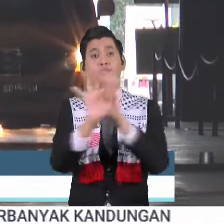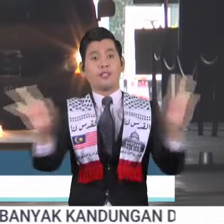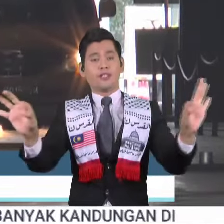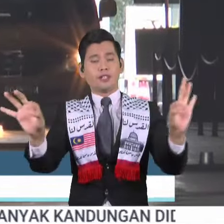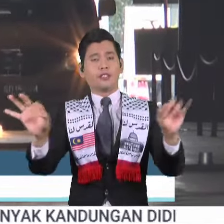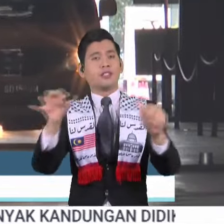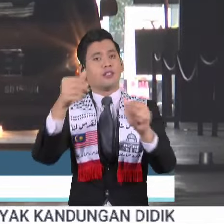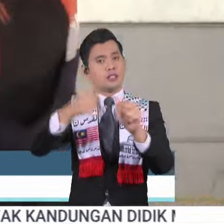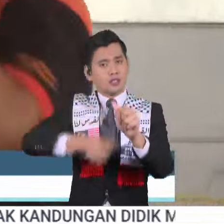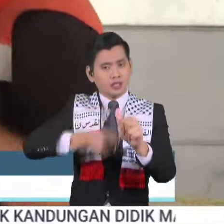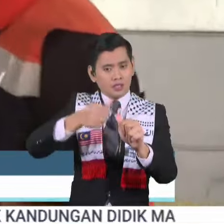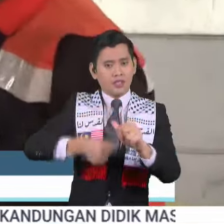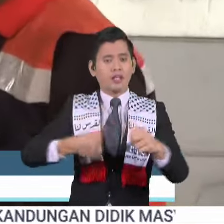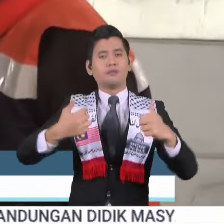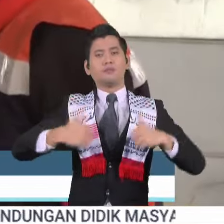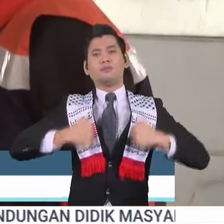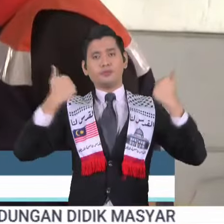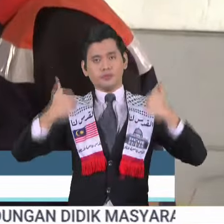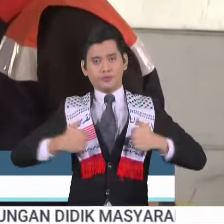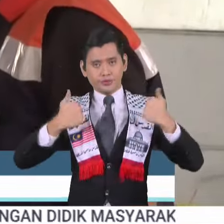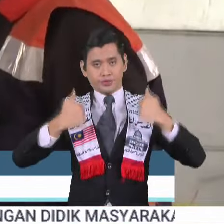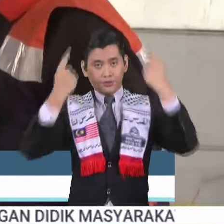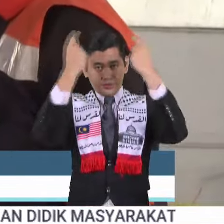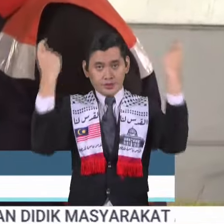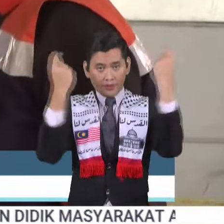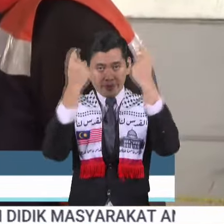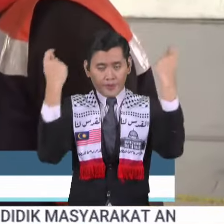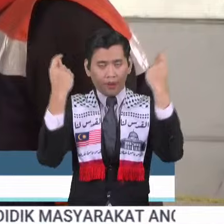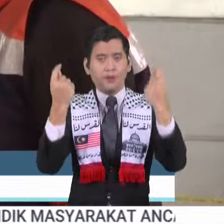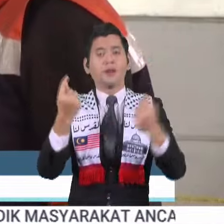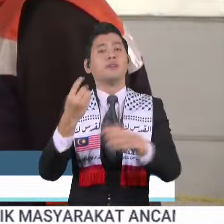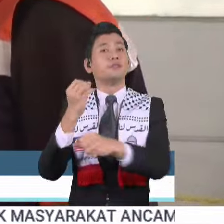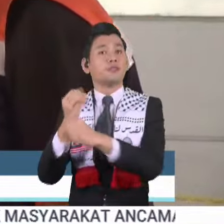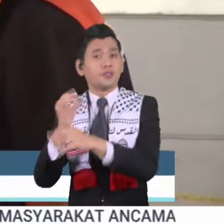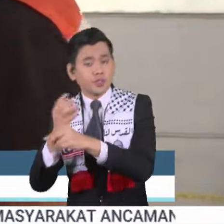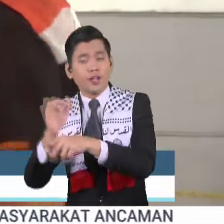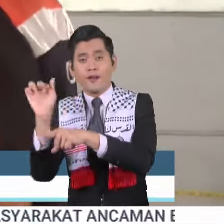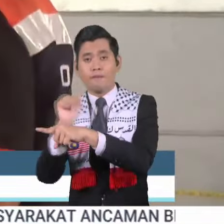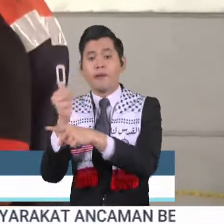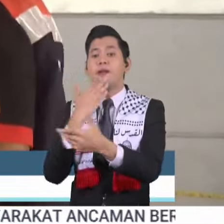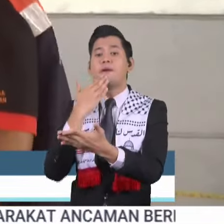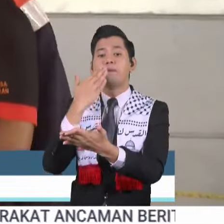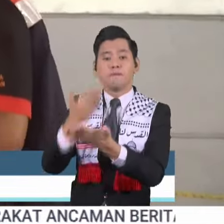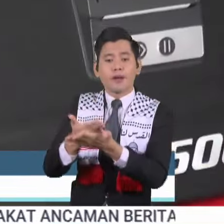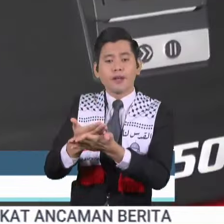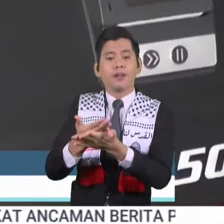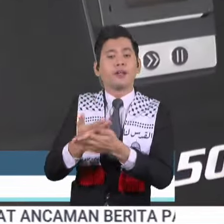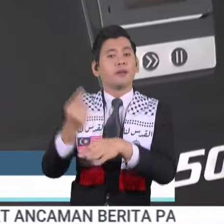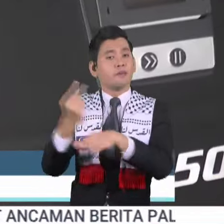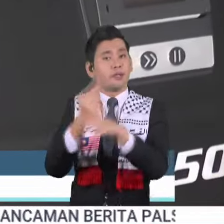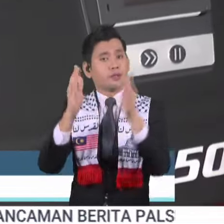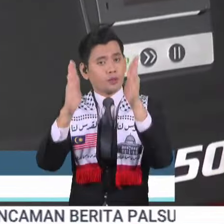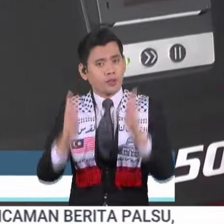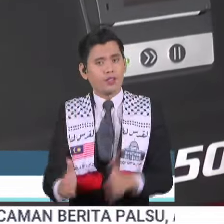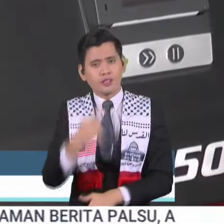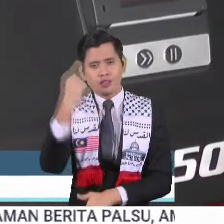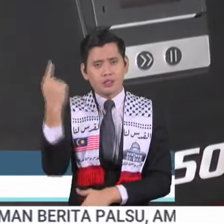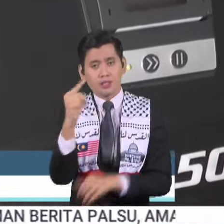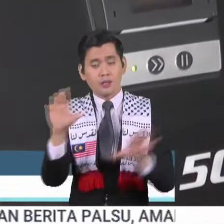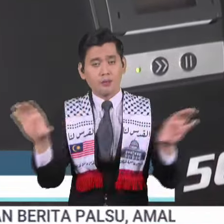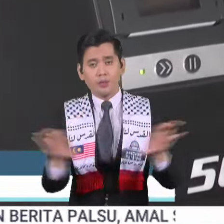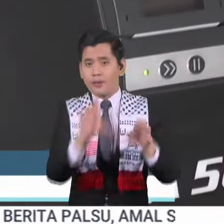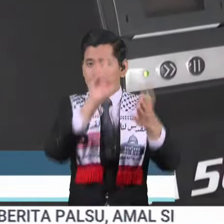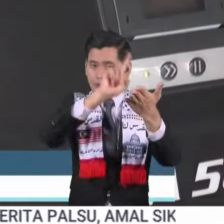percuma setiap kali musim perayaan. Ia inisiatif bagi menerapkan amalan baik kepada pengguna untuk sentiasa